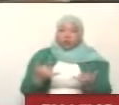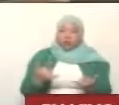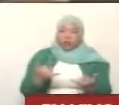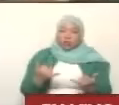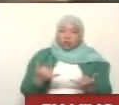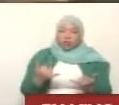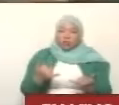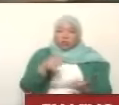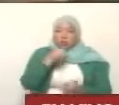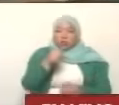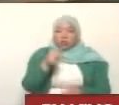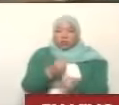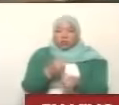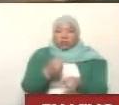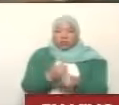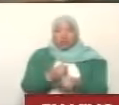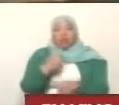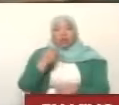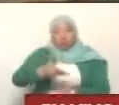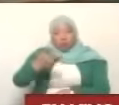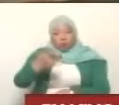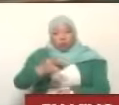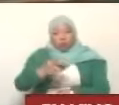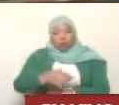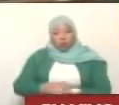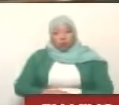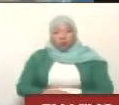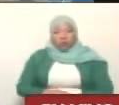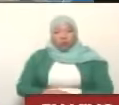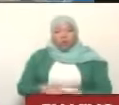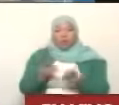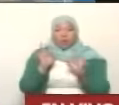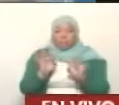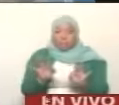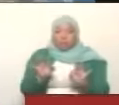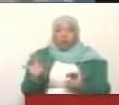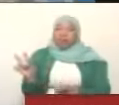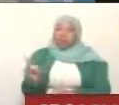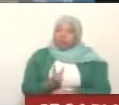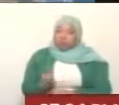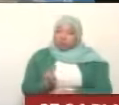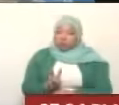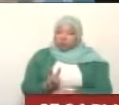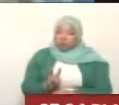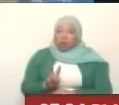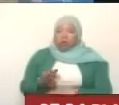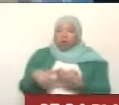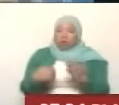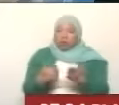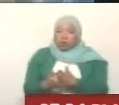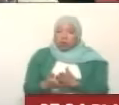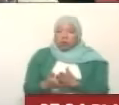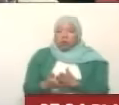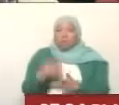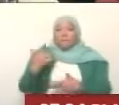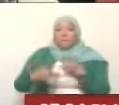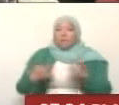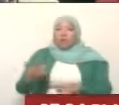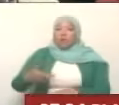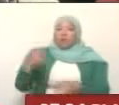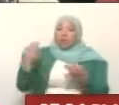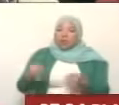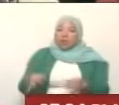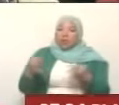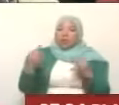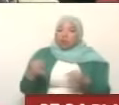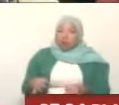委内瑞拉的经济特区比中国的经济特区，资源更加丰富。 Las zonas económicas especiales de Venezuela tiene más recursos naturales que las